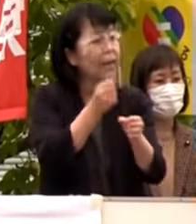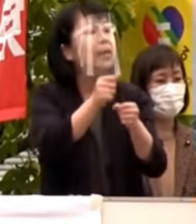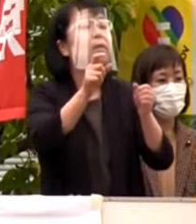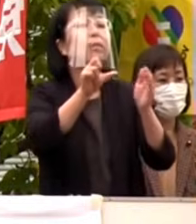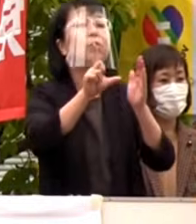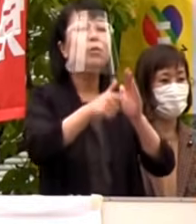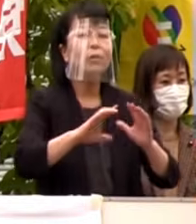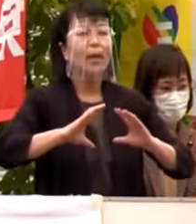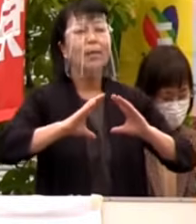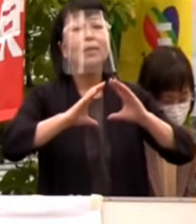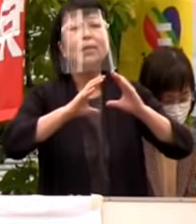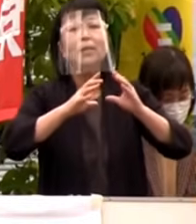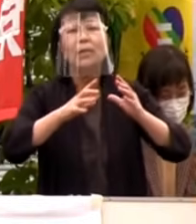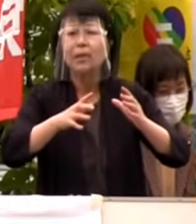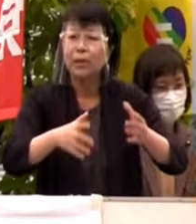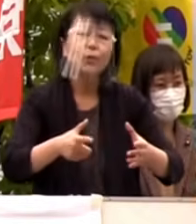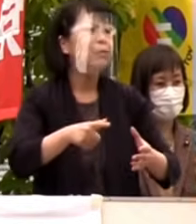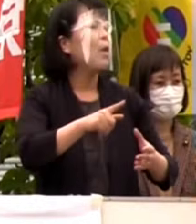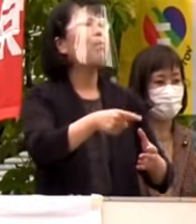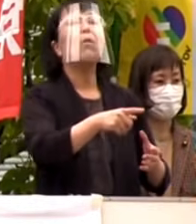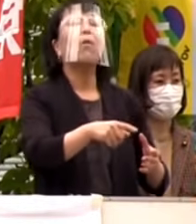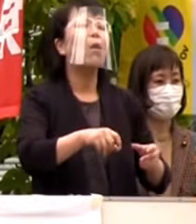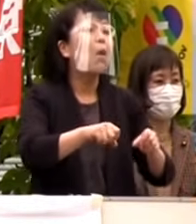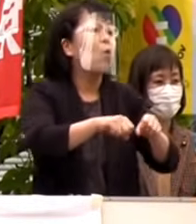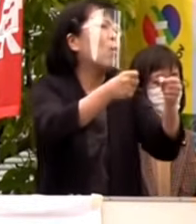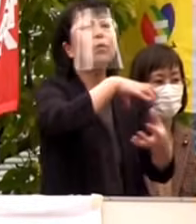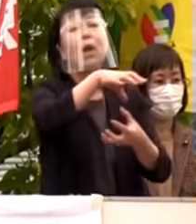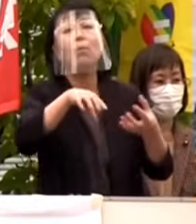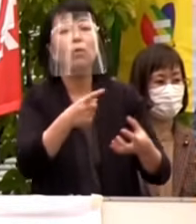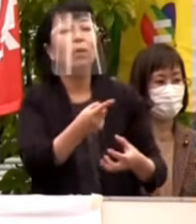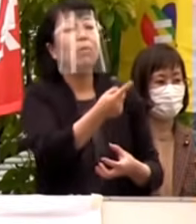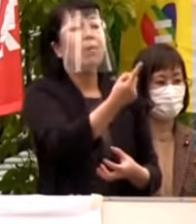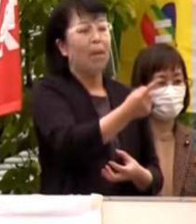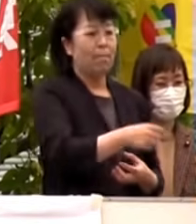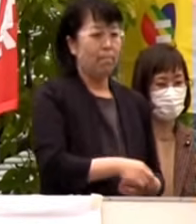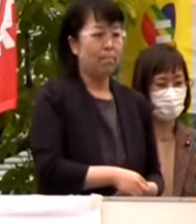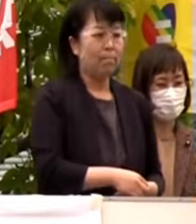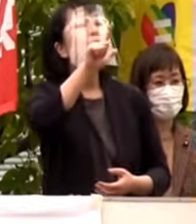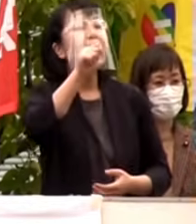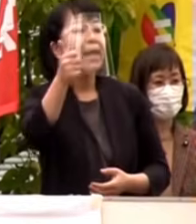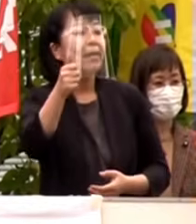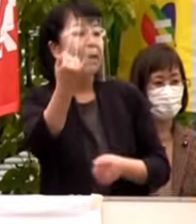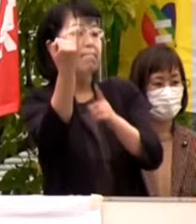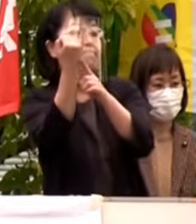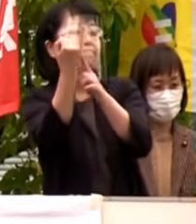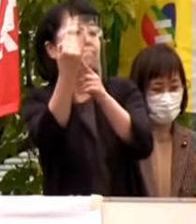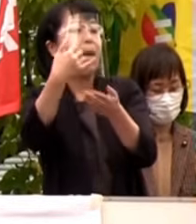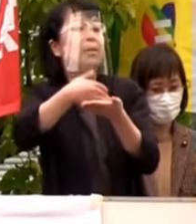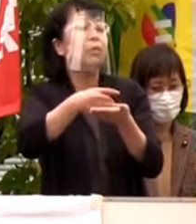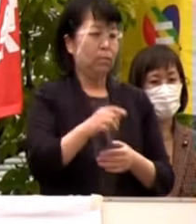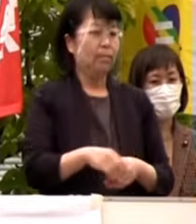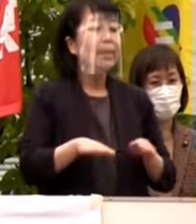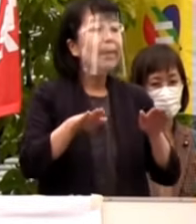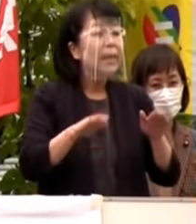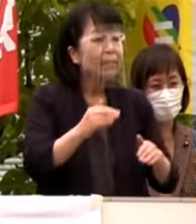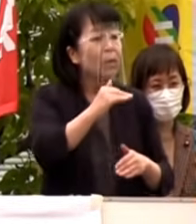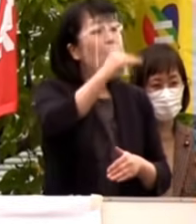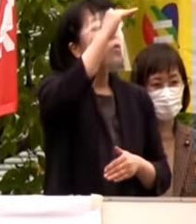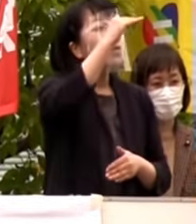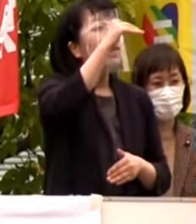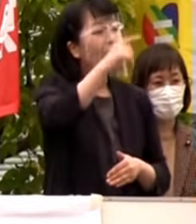は後戻りできない大きな打撃を受けることになる。グレタさんは言います。今の大人たちがこ